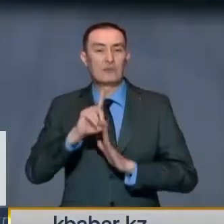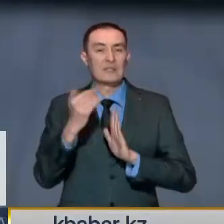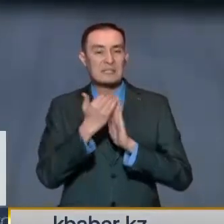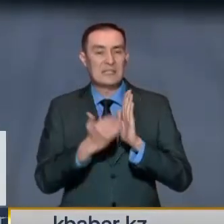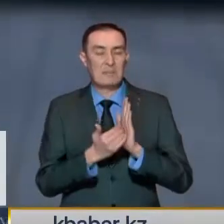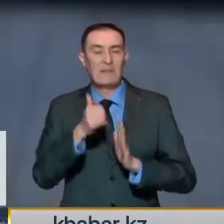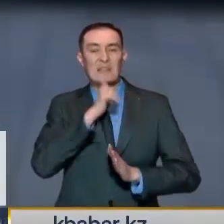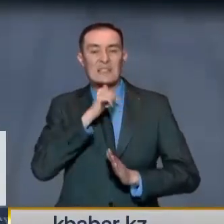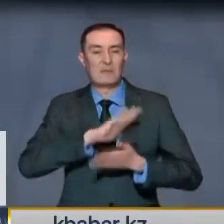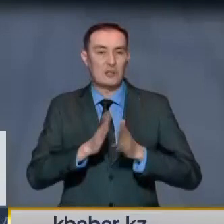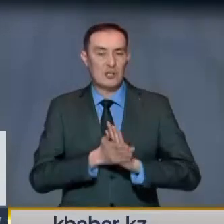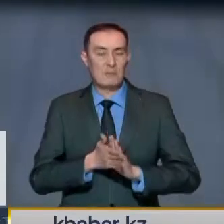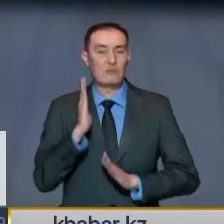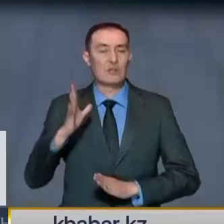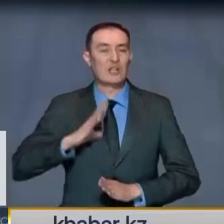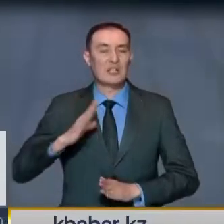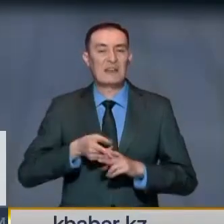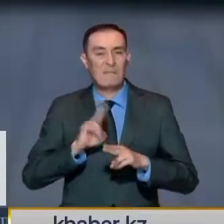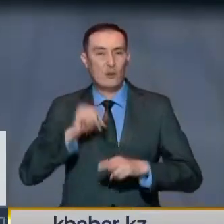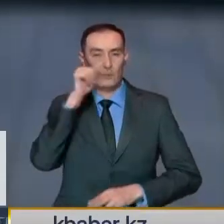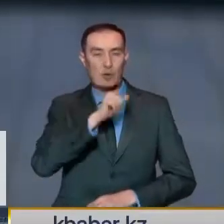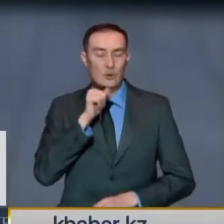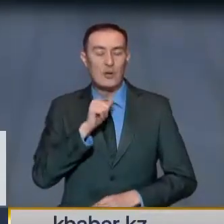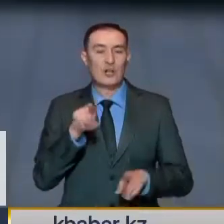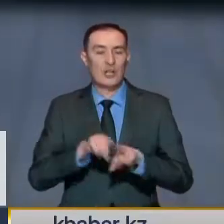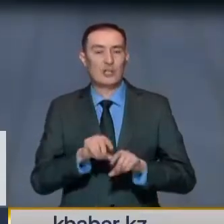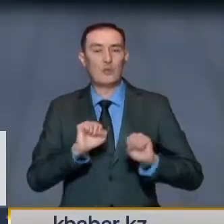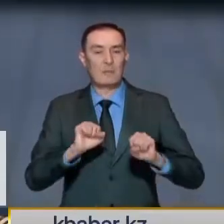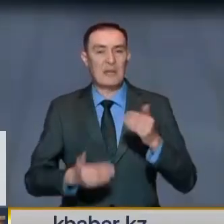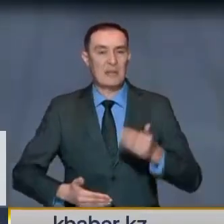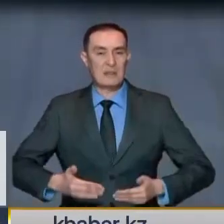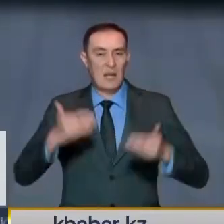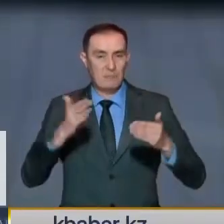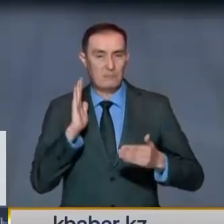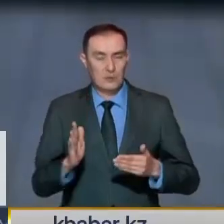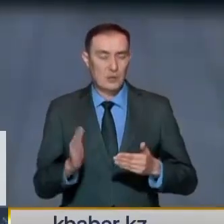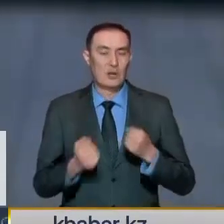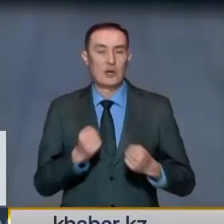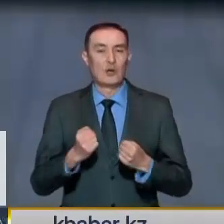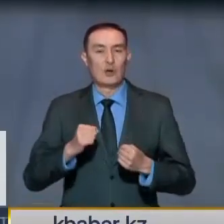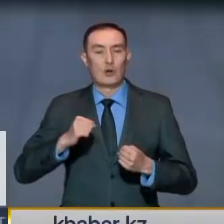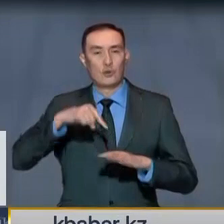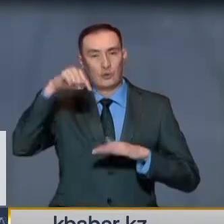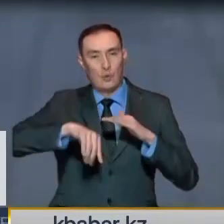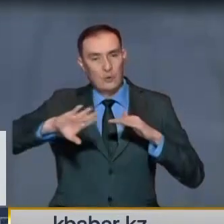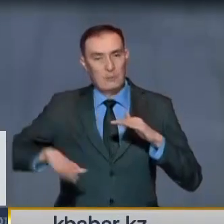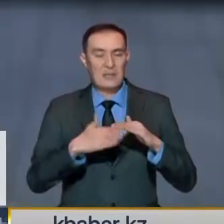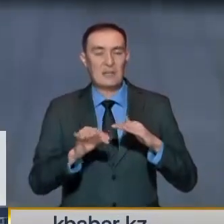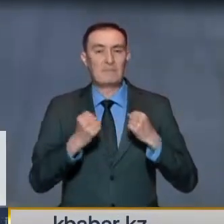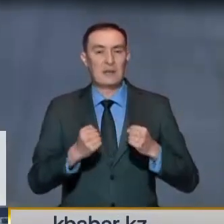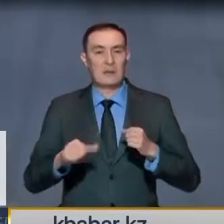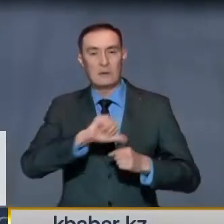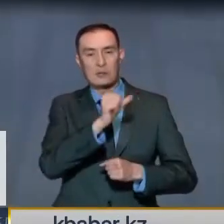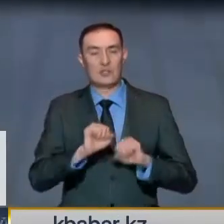тестовом режиме планируется в текущем году. Среди превентивных мер также укрепление дамб, дно углубления рек и берегоукрепления